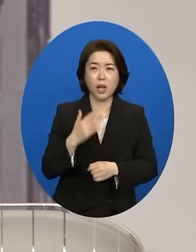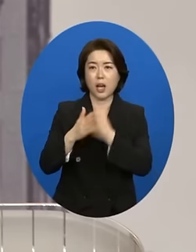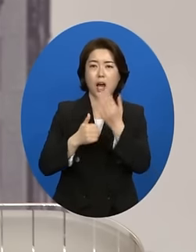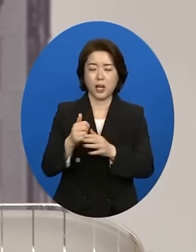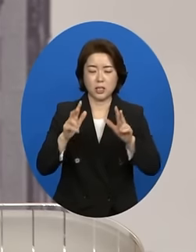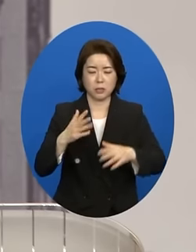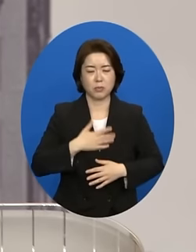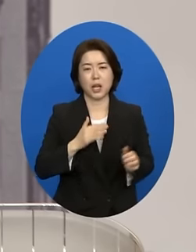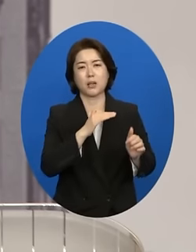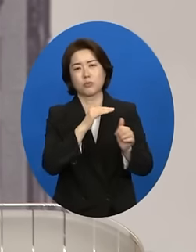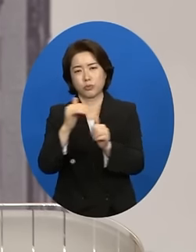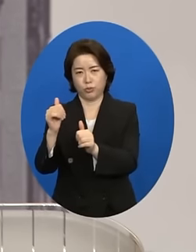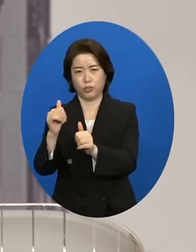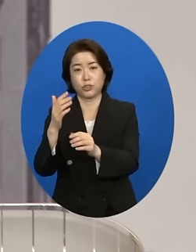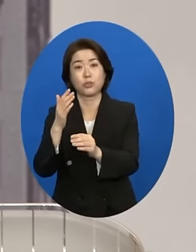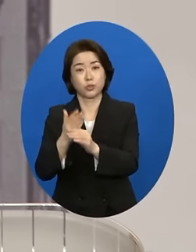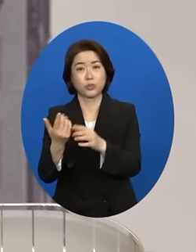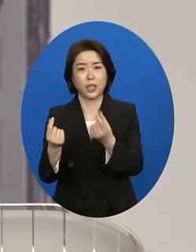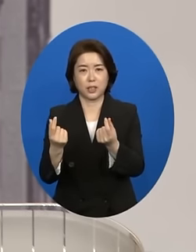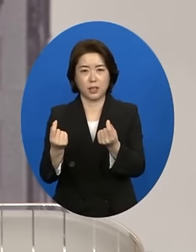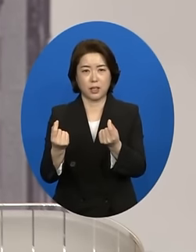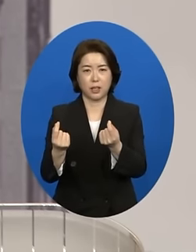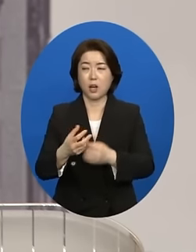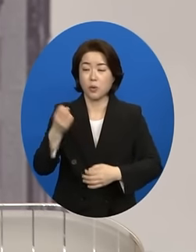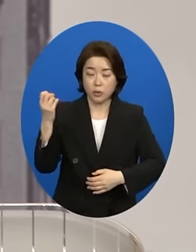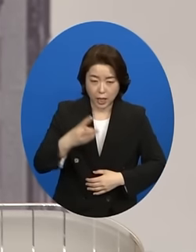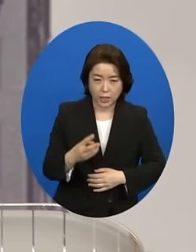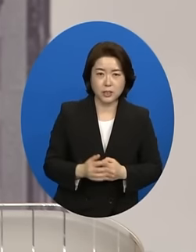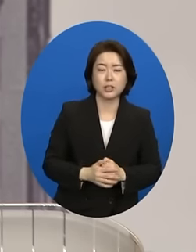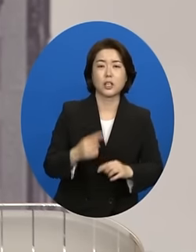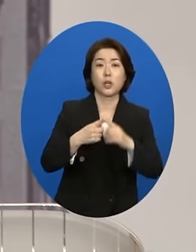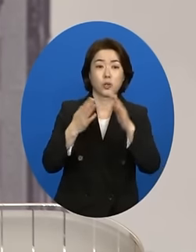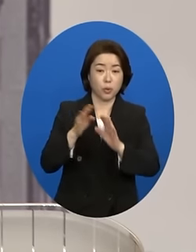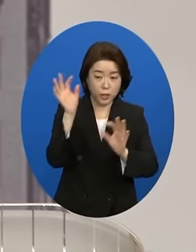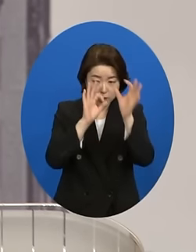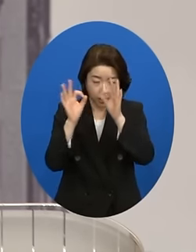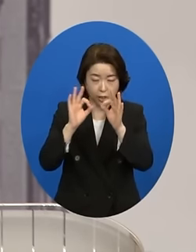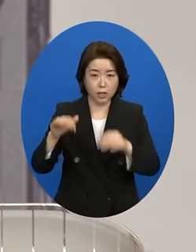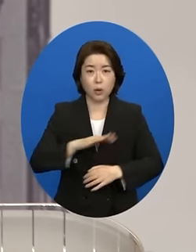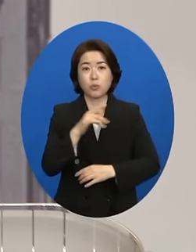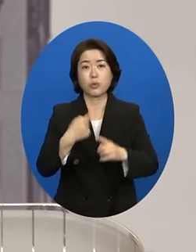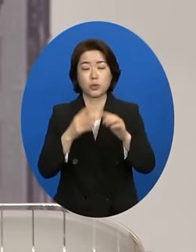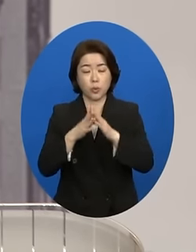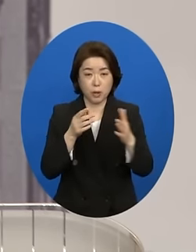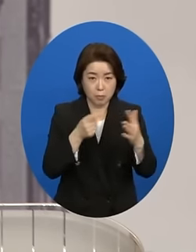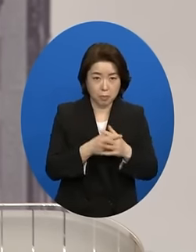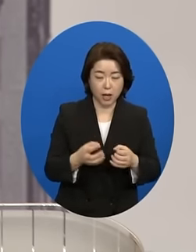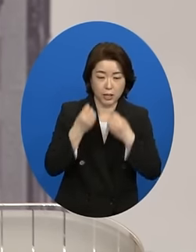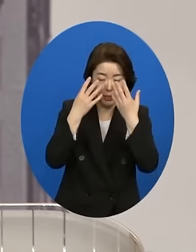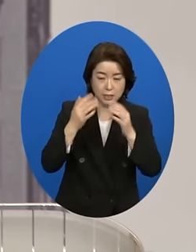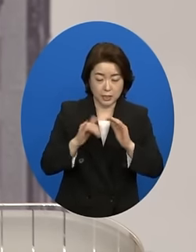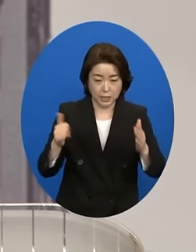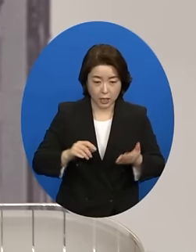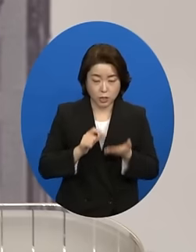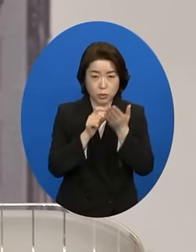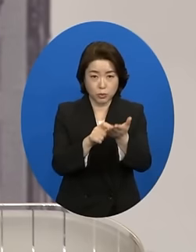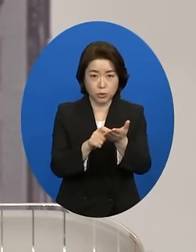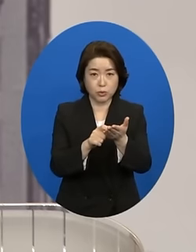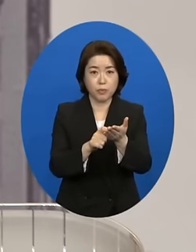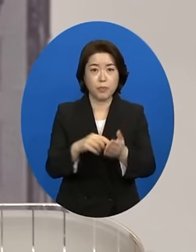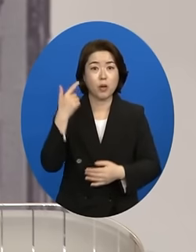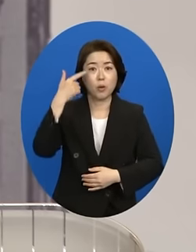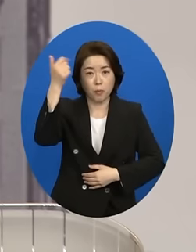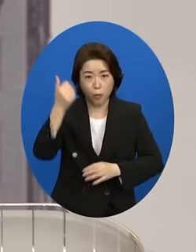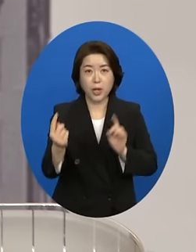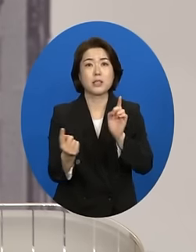것 같아. 그래서 교회를 찾다가 우리 교회를 알게 되었고, 그 다음에 새가족 등록을 하고 나중에 이제 목회자를 만나게